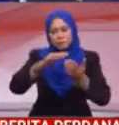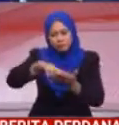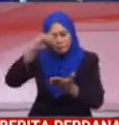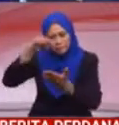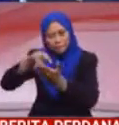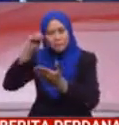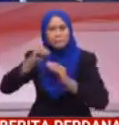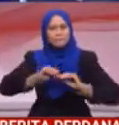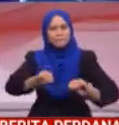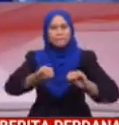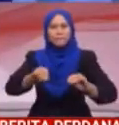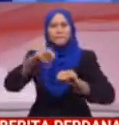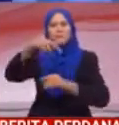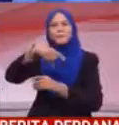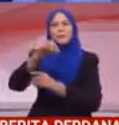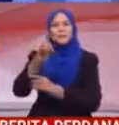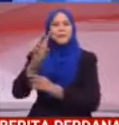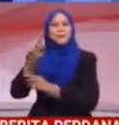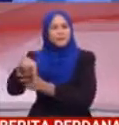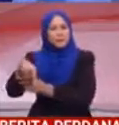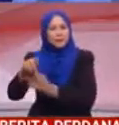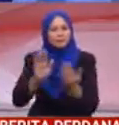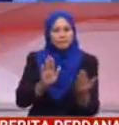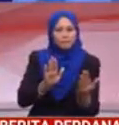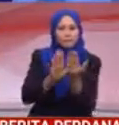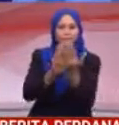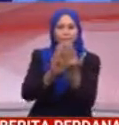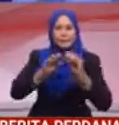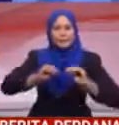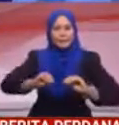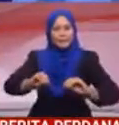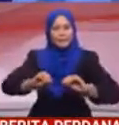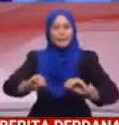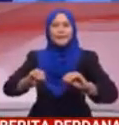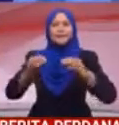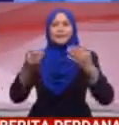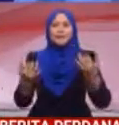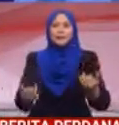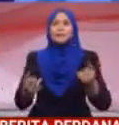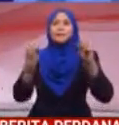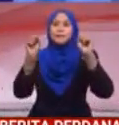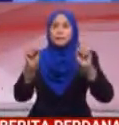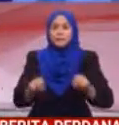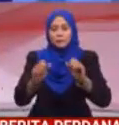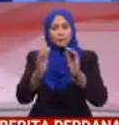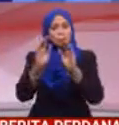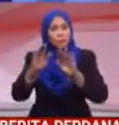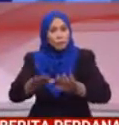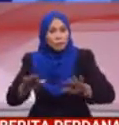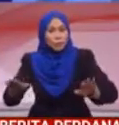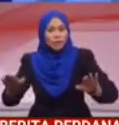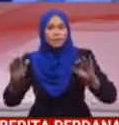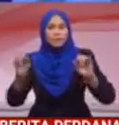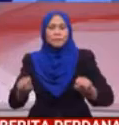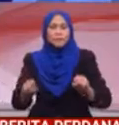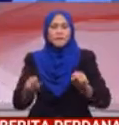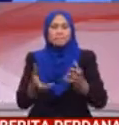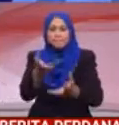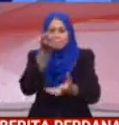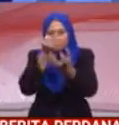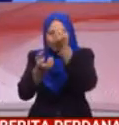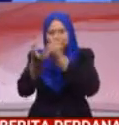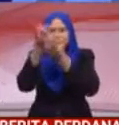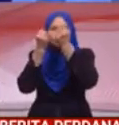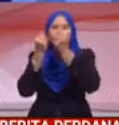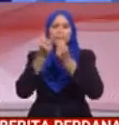dan pembelajaran PDP secara bersemuka dilaksanakan. Ya, ini sekaligus membolehkan murid mencapai tahap penguasaan yang